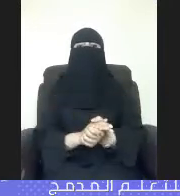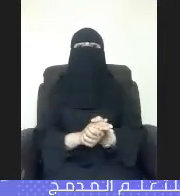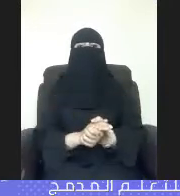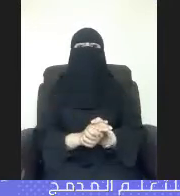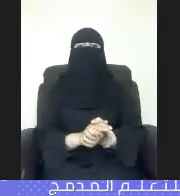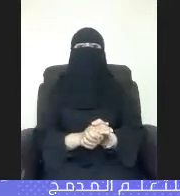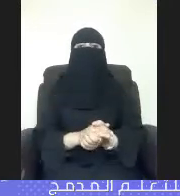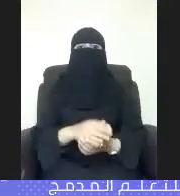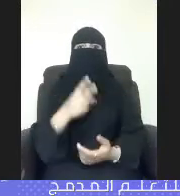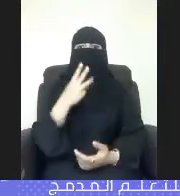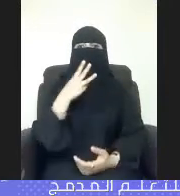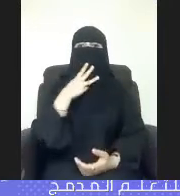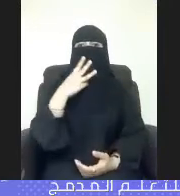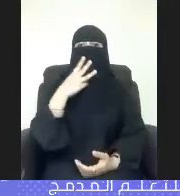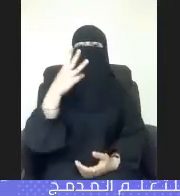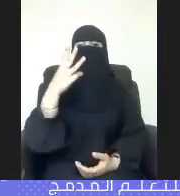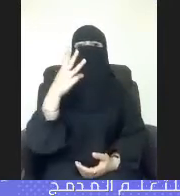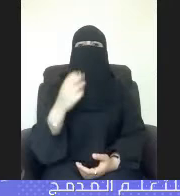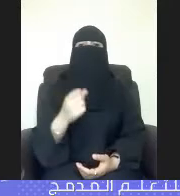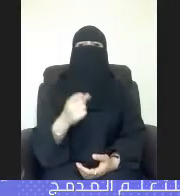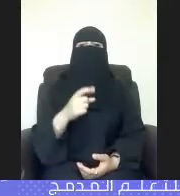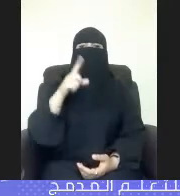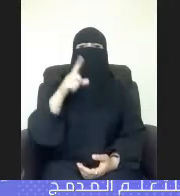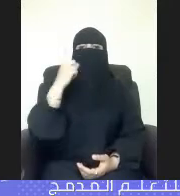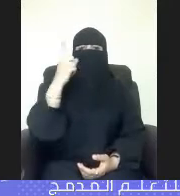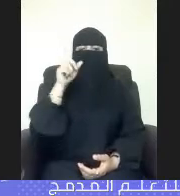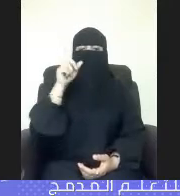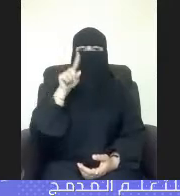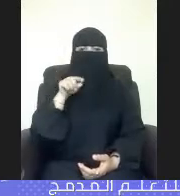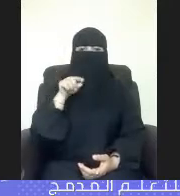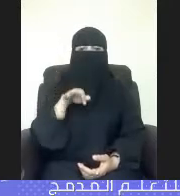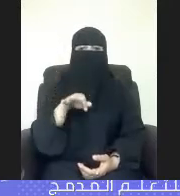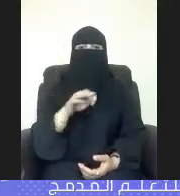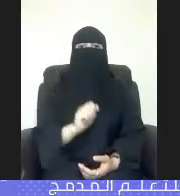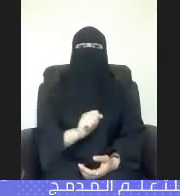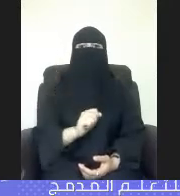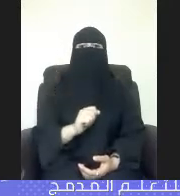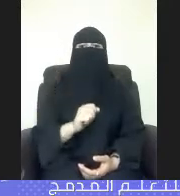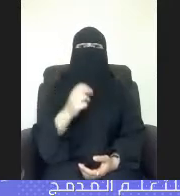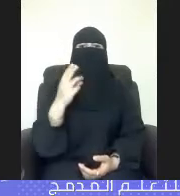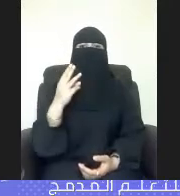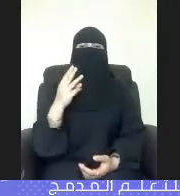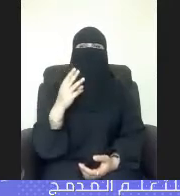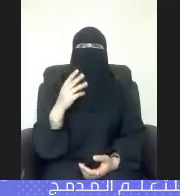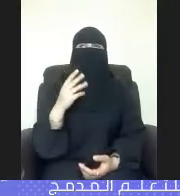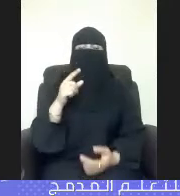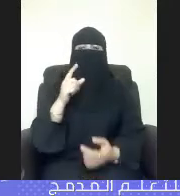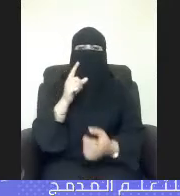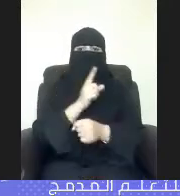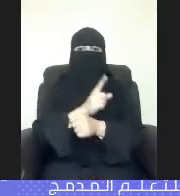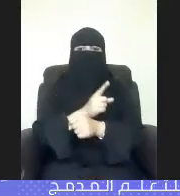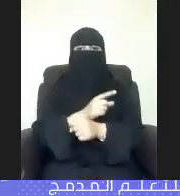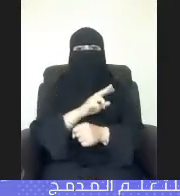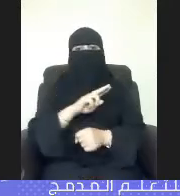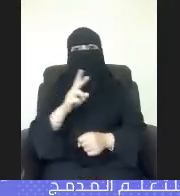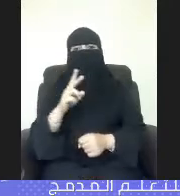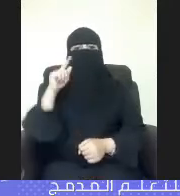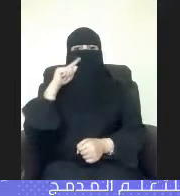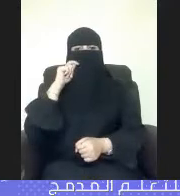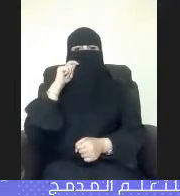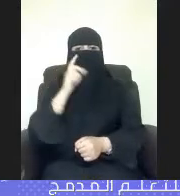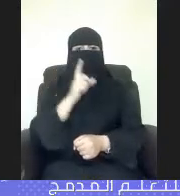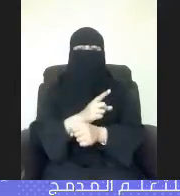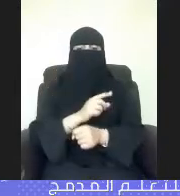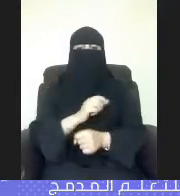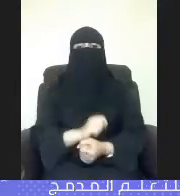331 ألف معلم ومعلمة خلال فترة الصيف على التقنيات الحديثة واستراتيجيات